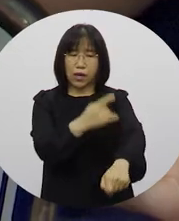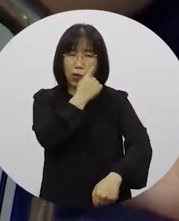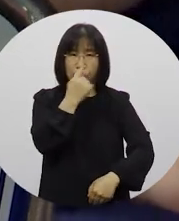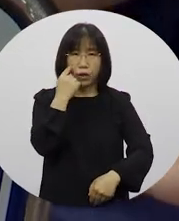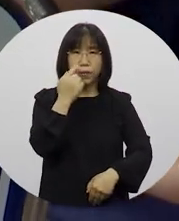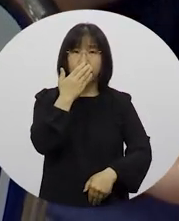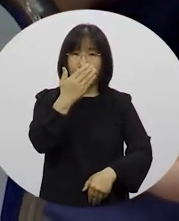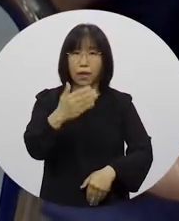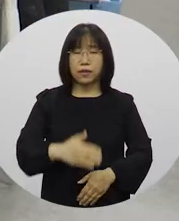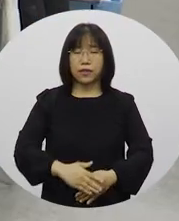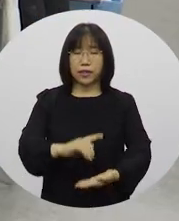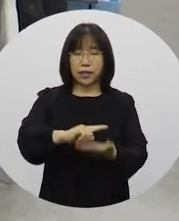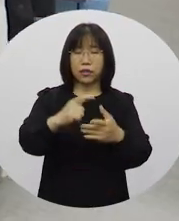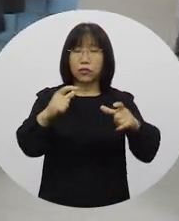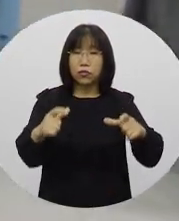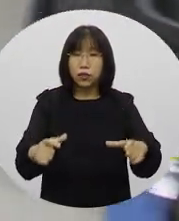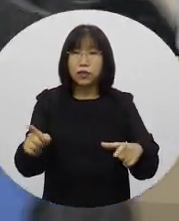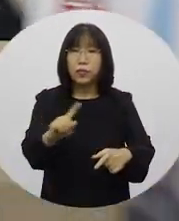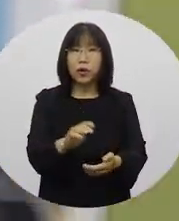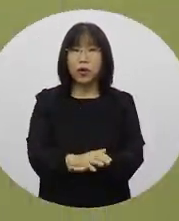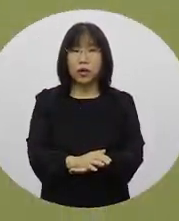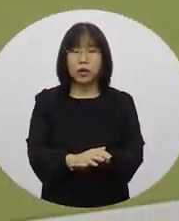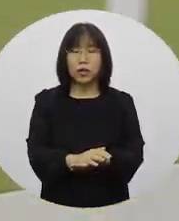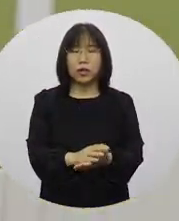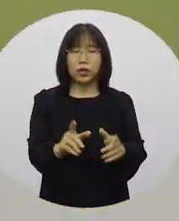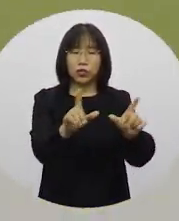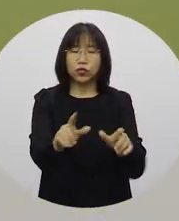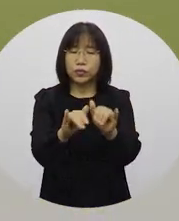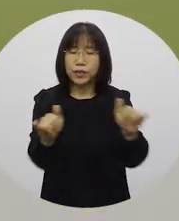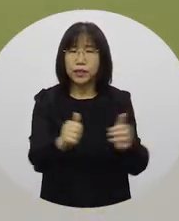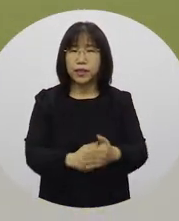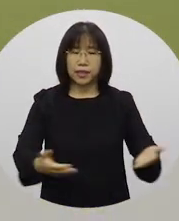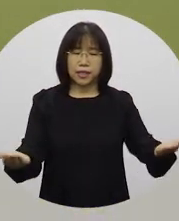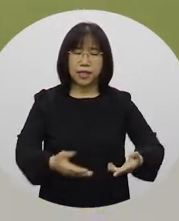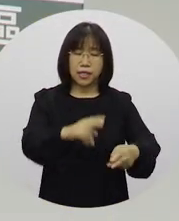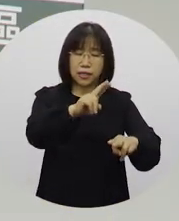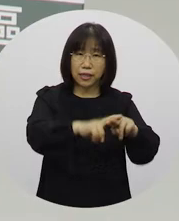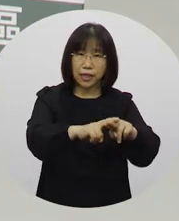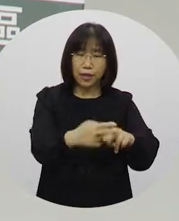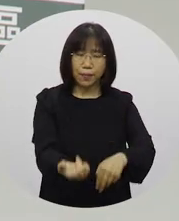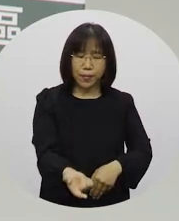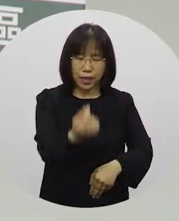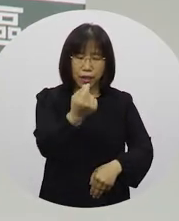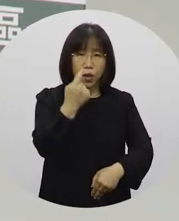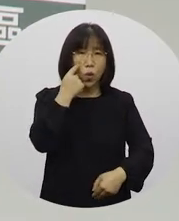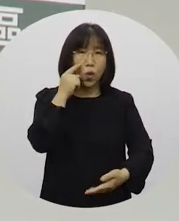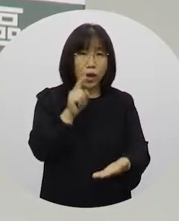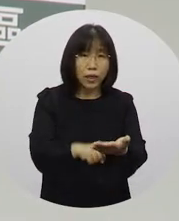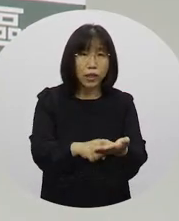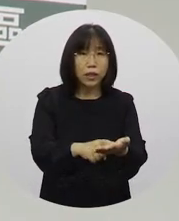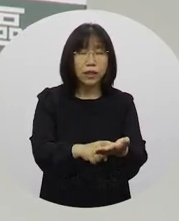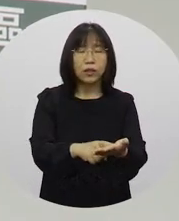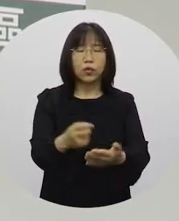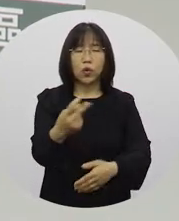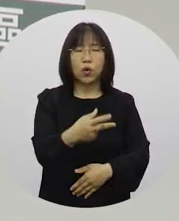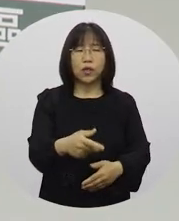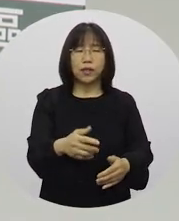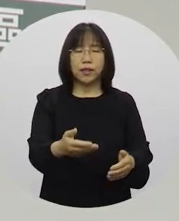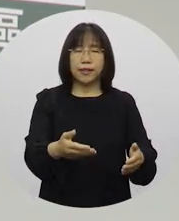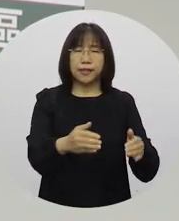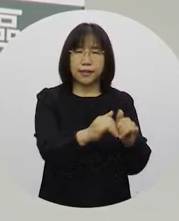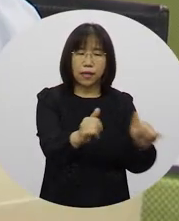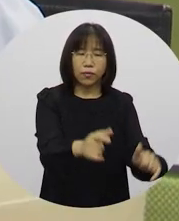어디서나 쉽게 확인할 수 있습니다. 강서구는 구민들이 빠르게 구인 정보를 확인하고 원하는 기업에 지원할